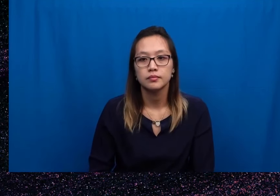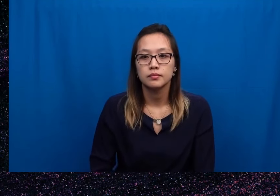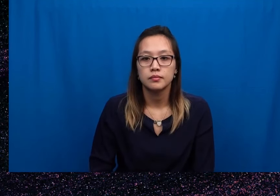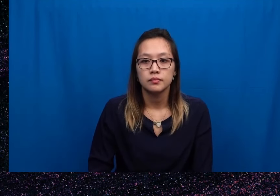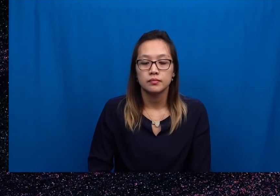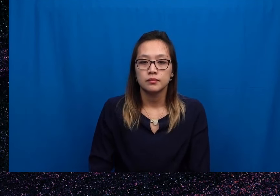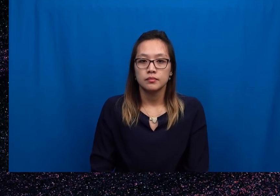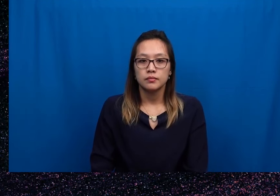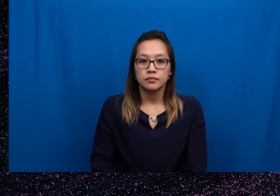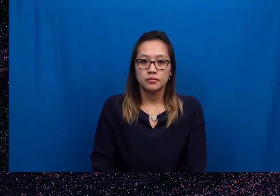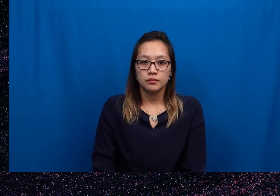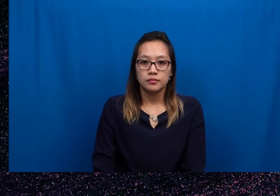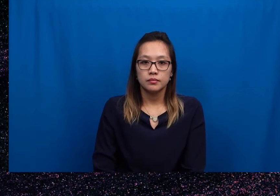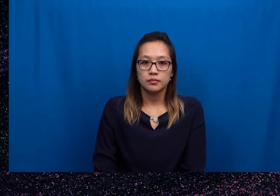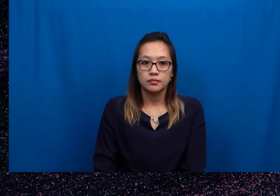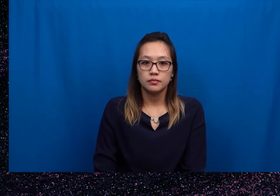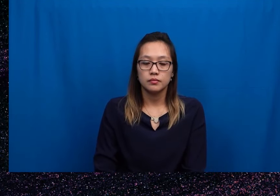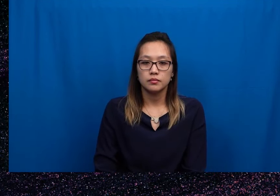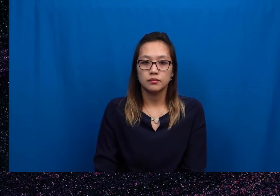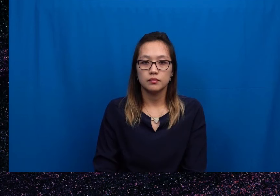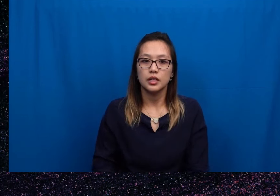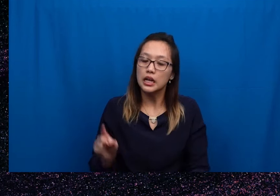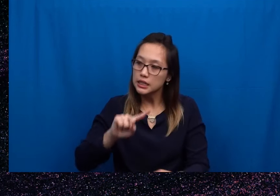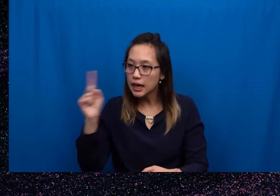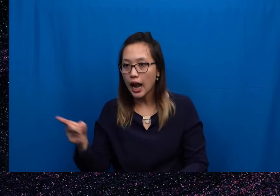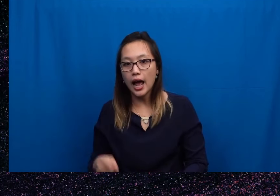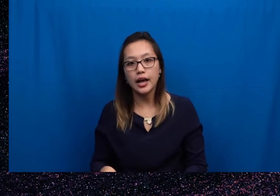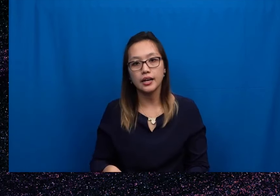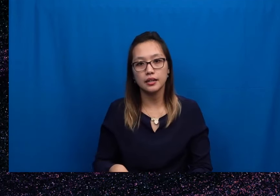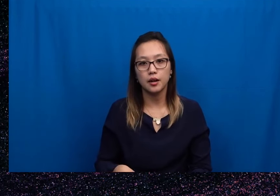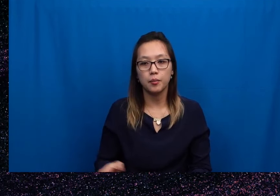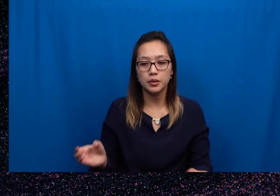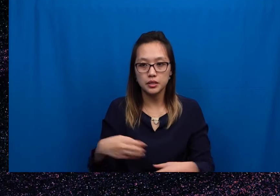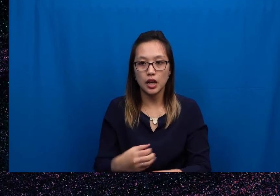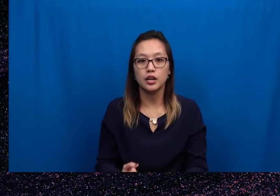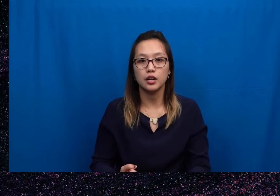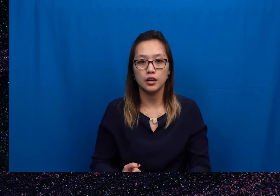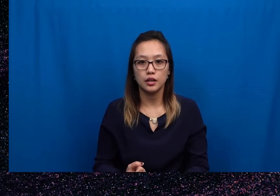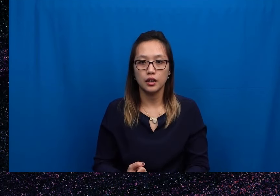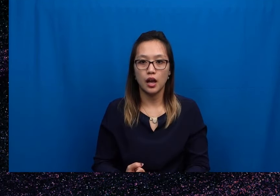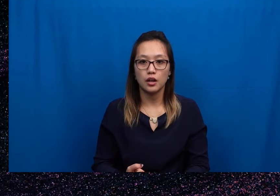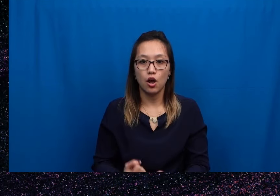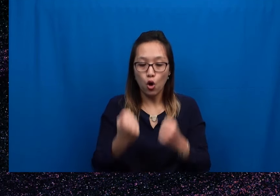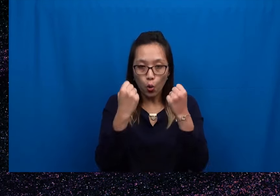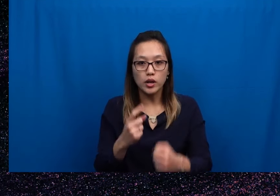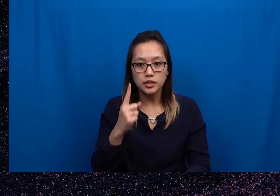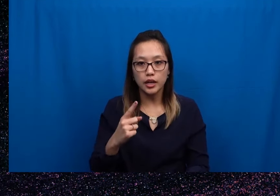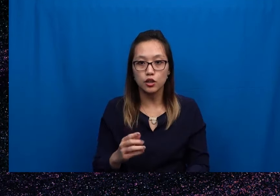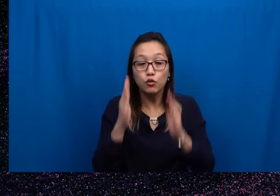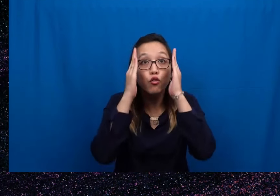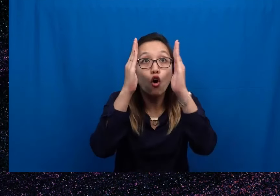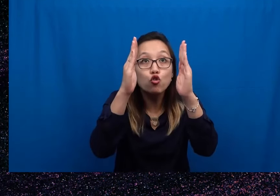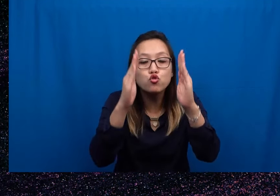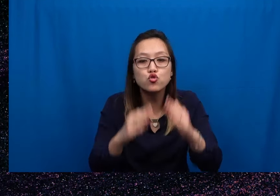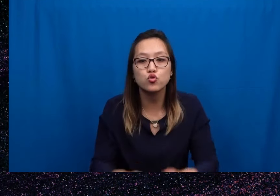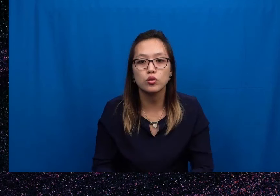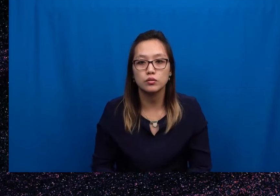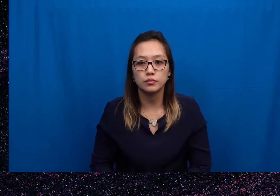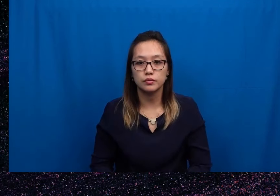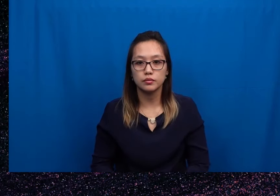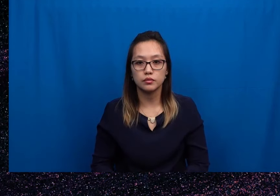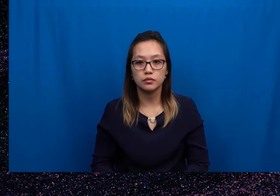mati. Selain menjadikan kuasa kebangkitan itu sebagai fokus dalam hidupmu,